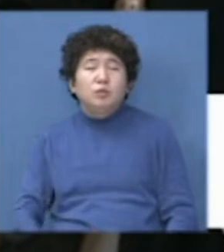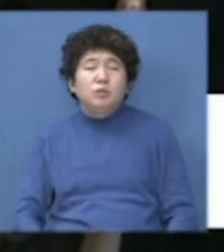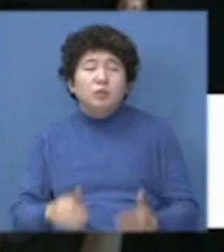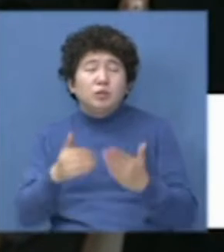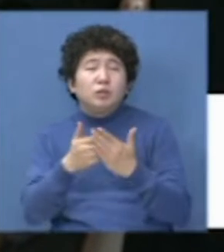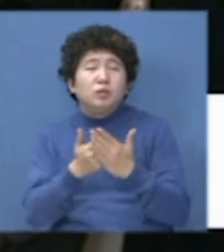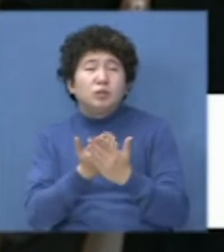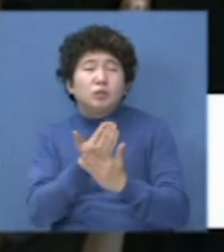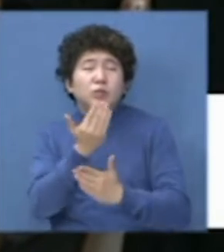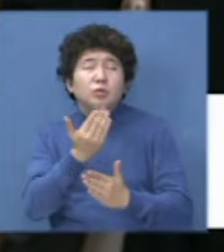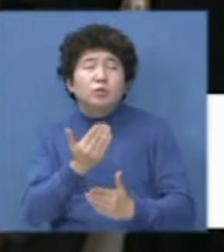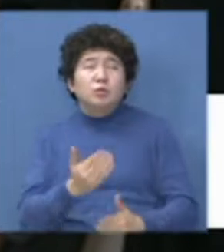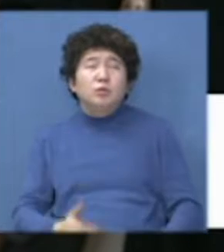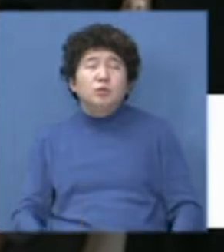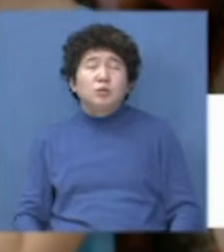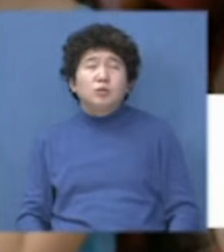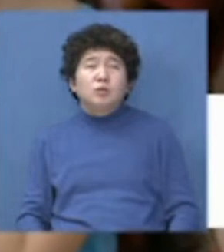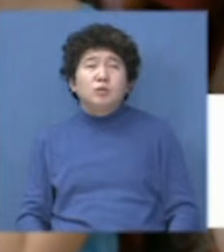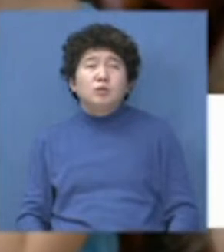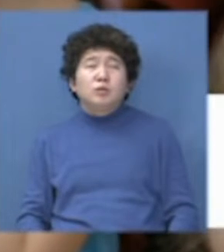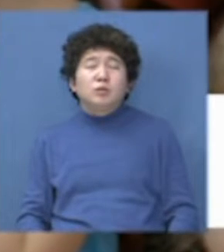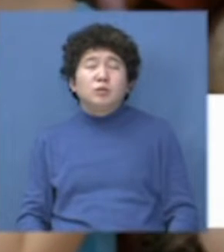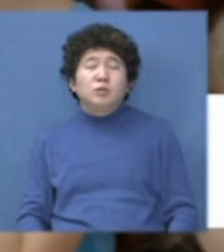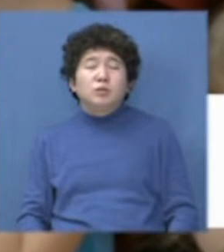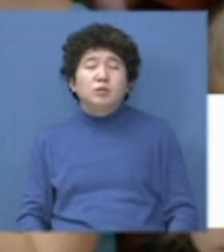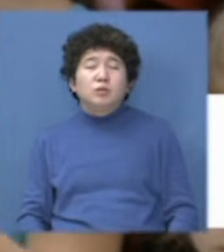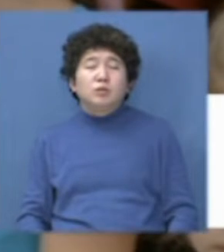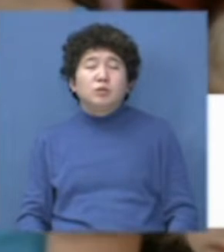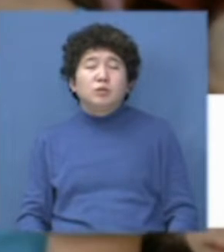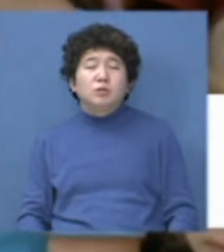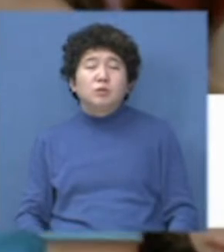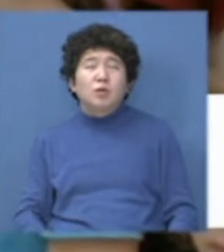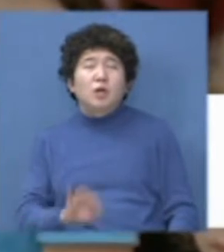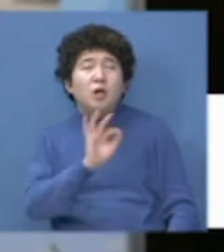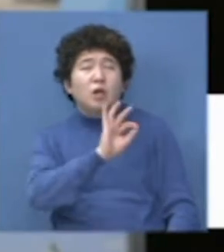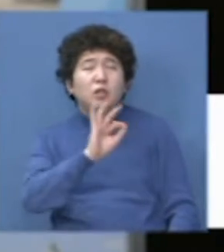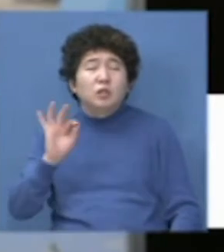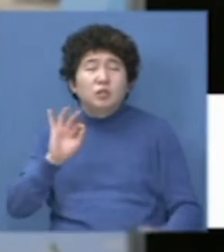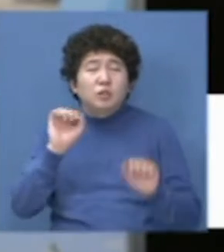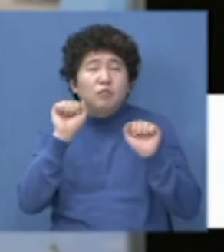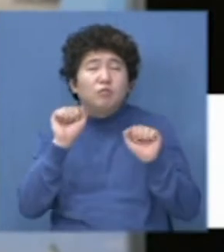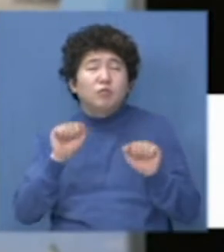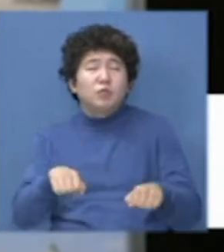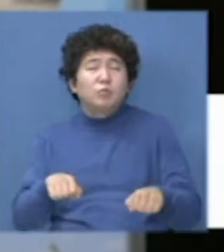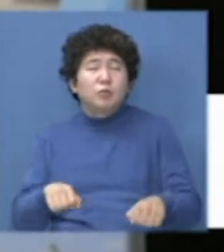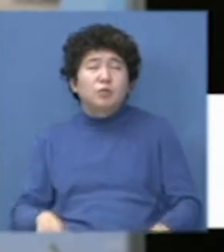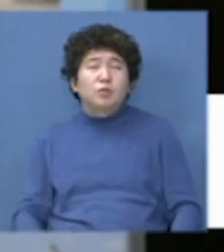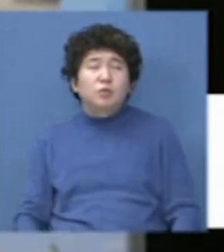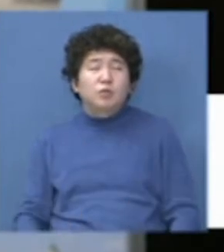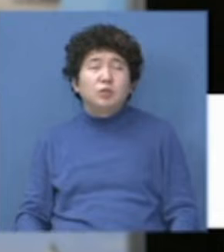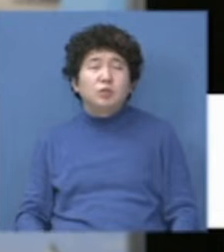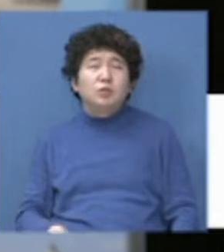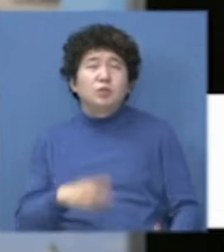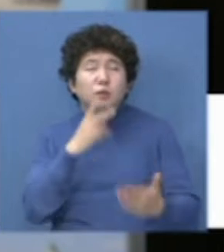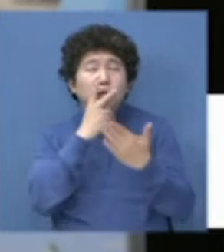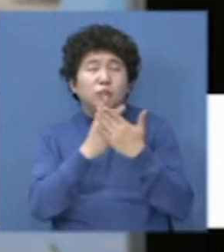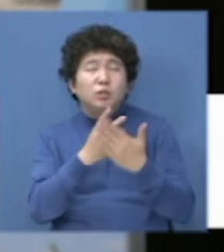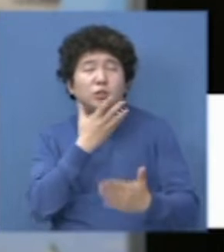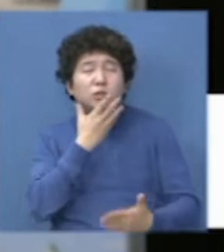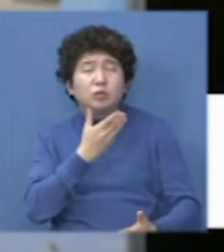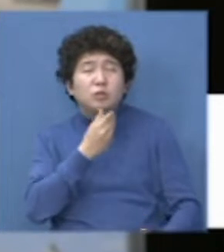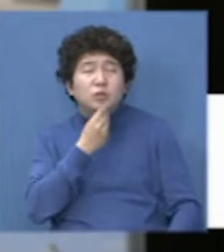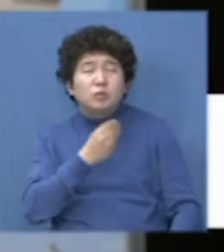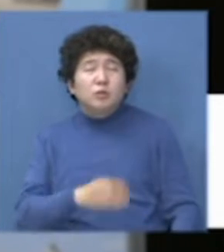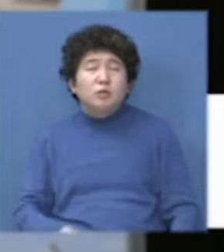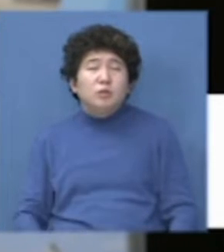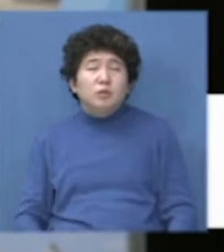қадам басқан жандар үшін шығармашылық орта қалыптастыруға тамаша мүмкіндік болмақ. Глубоковский район. Біздің ауданымызда